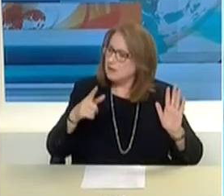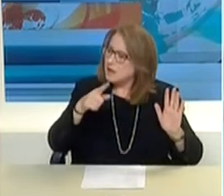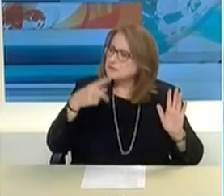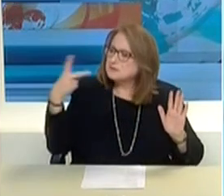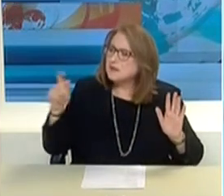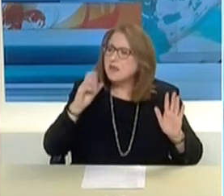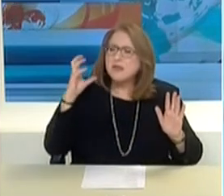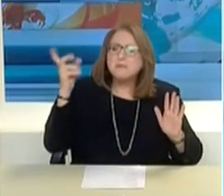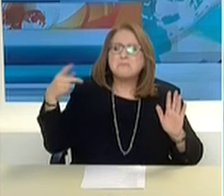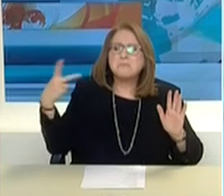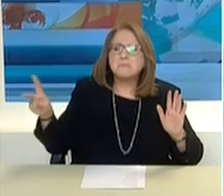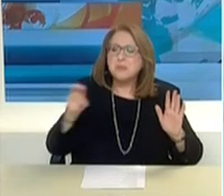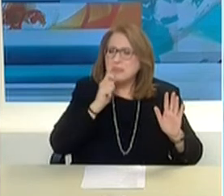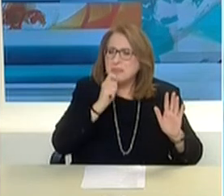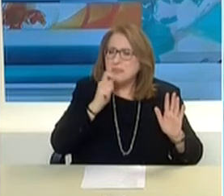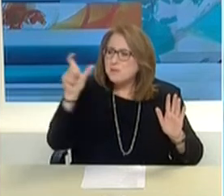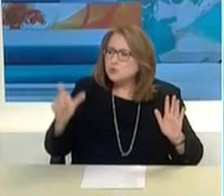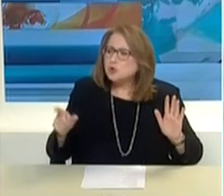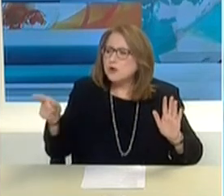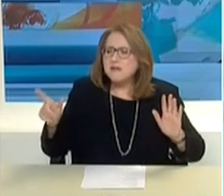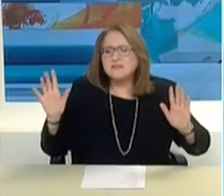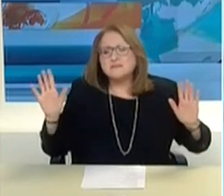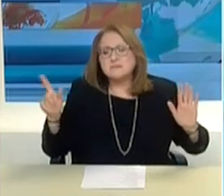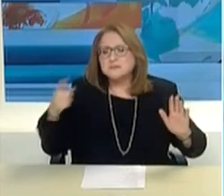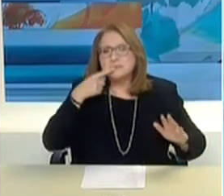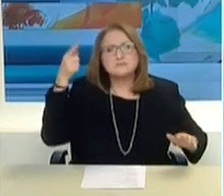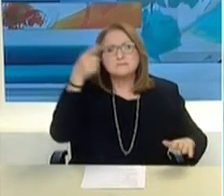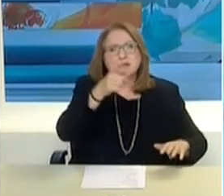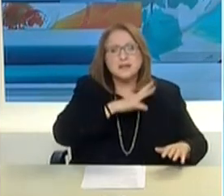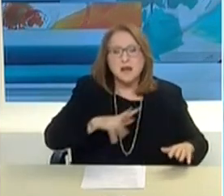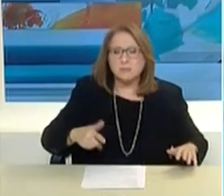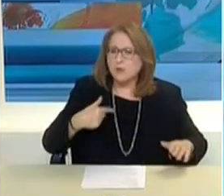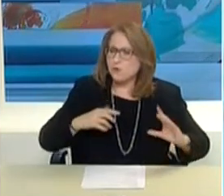σας. Επιτρέψτε μου να μην αναφερθώ ονομαστικά σε νησί της πατρίδας μας. Ωραία.